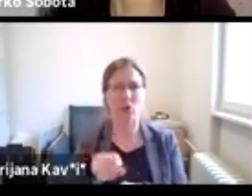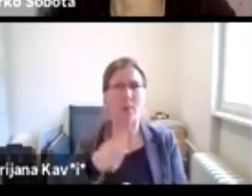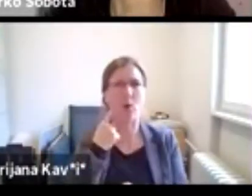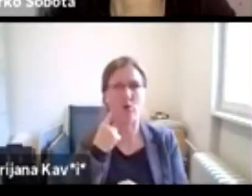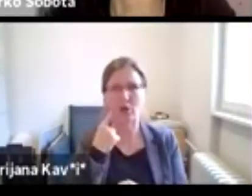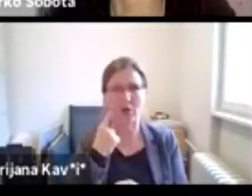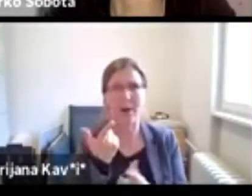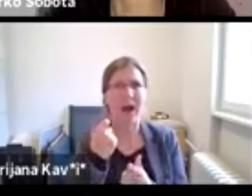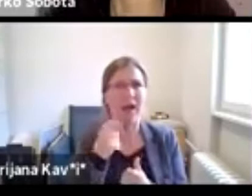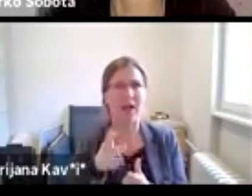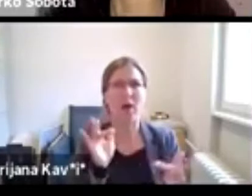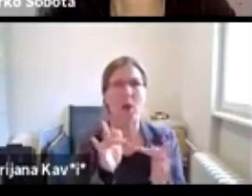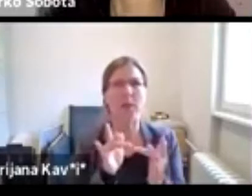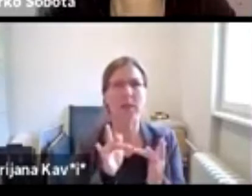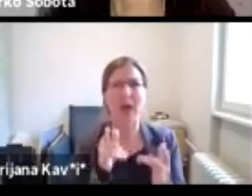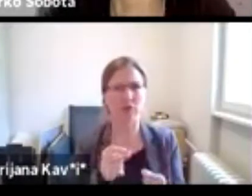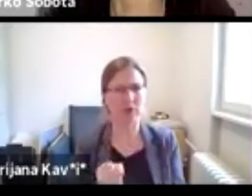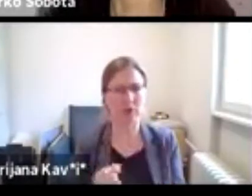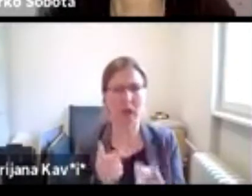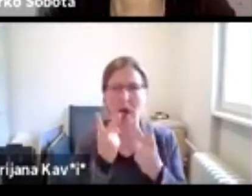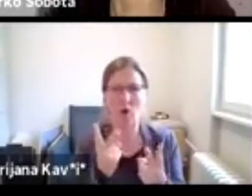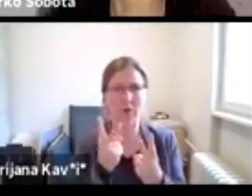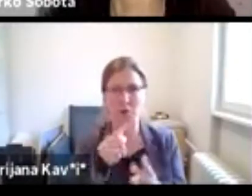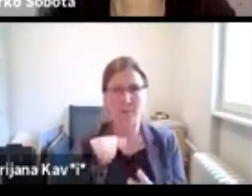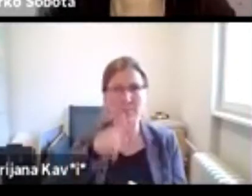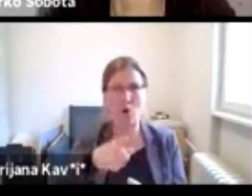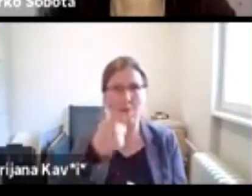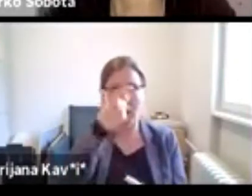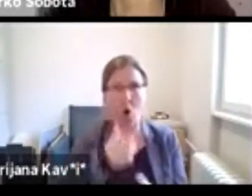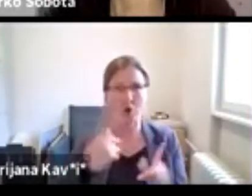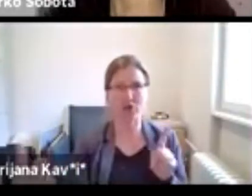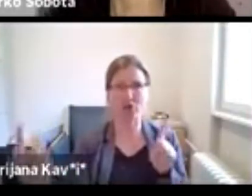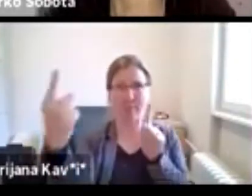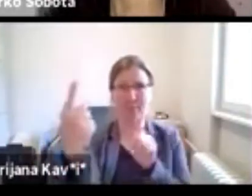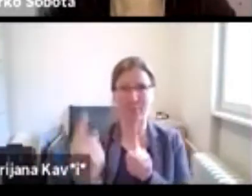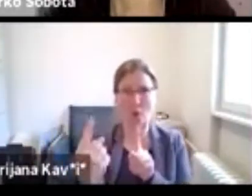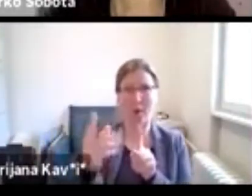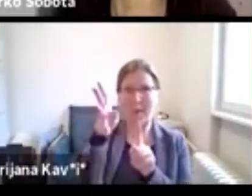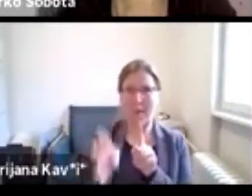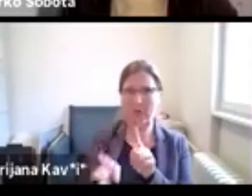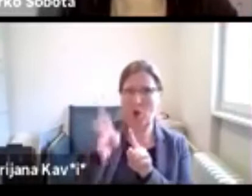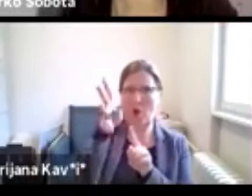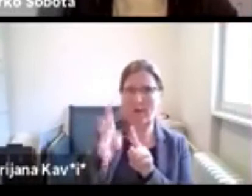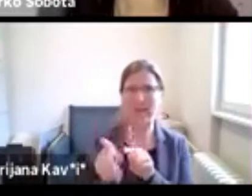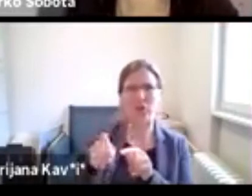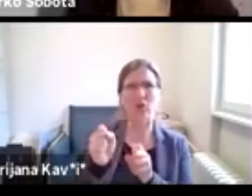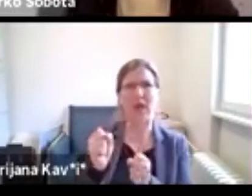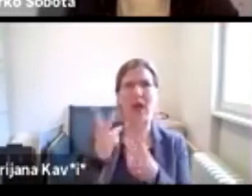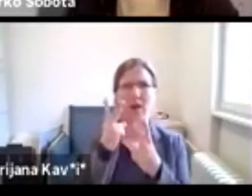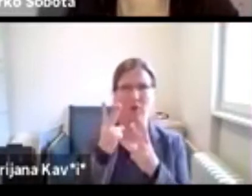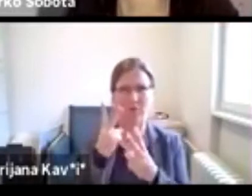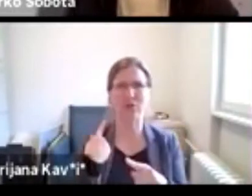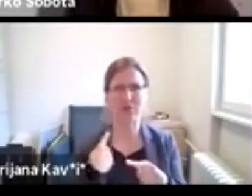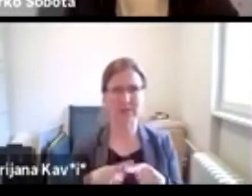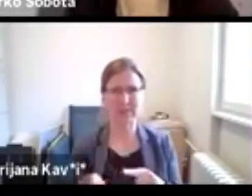kontakt recimo izuzetno bitan, nama je observacija osobe u radu izuzetno bitna i to je nešto što sad trenutno nam je evo,